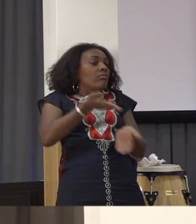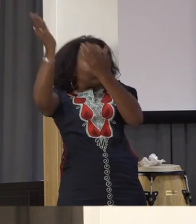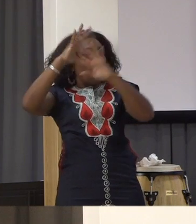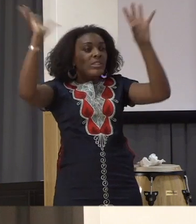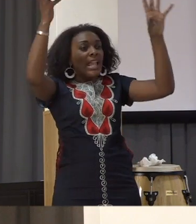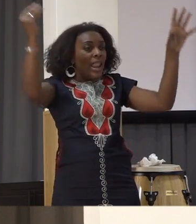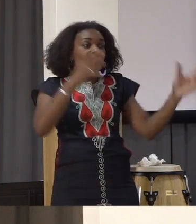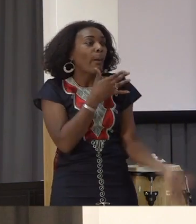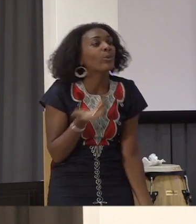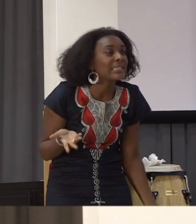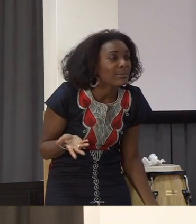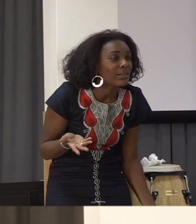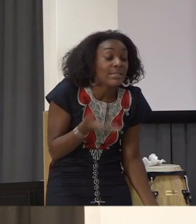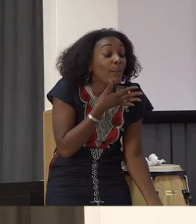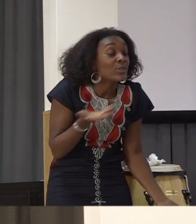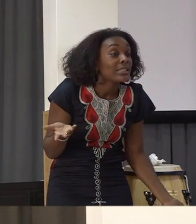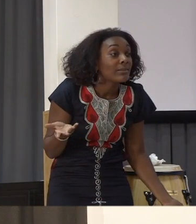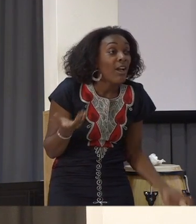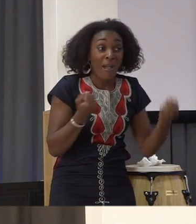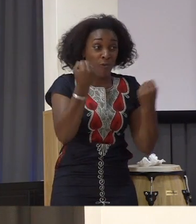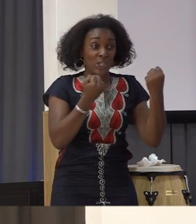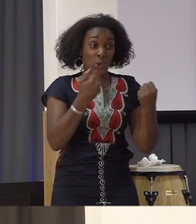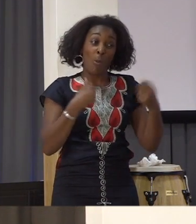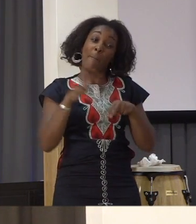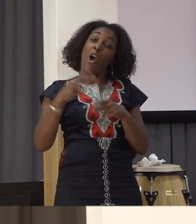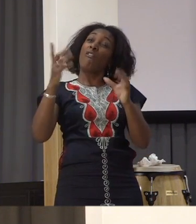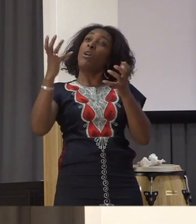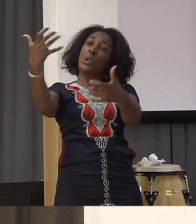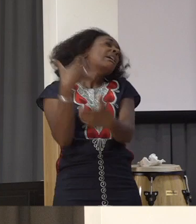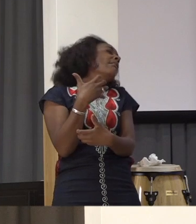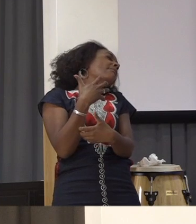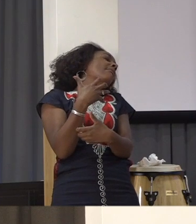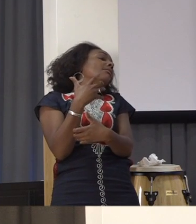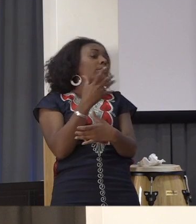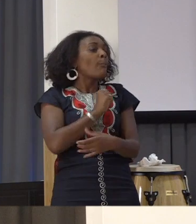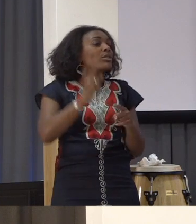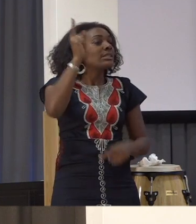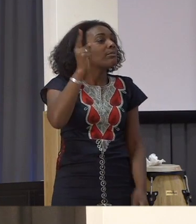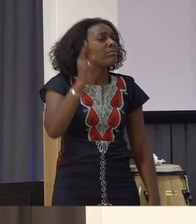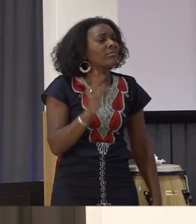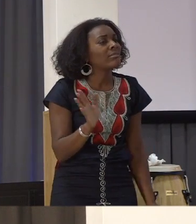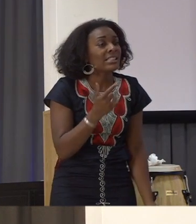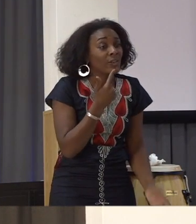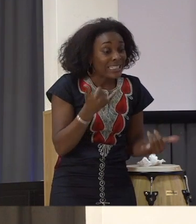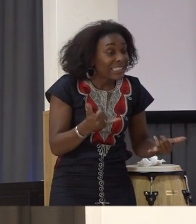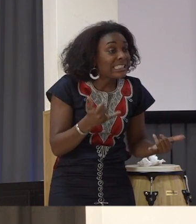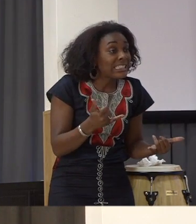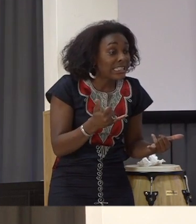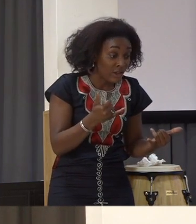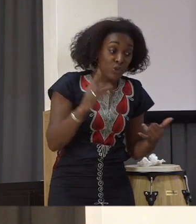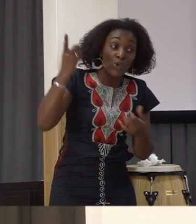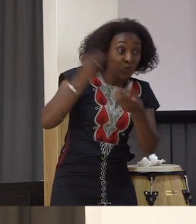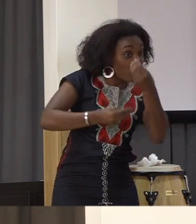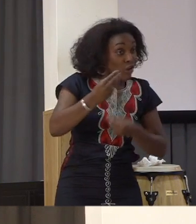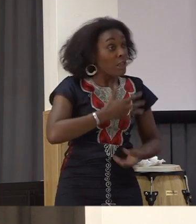ça ton trésor. C'est ça ton trésor. Peu importe que tu sois dans l'abondance ou pas, tu peux avoir cette joie. Et pour